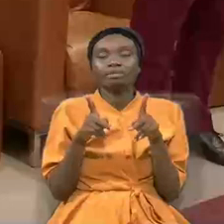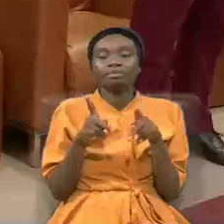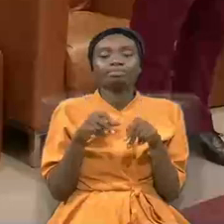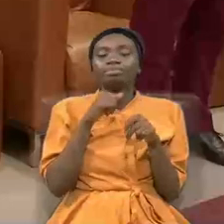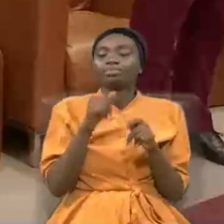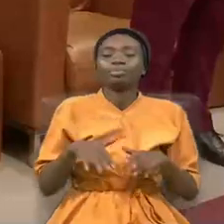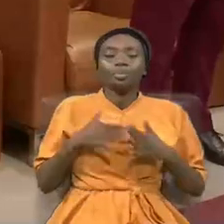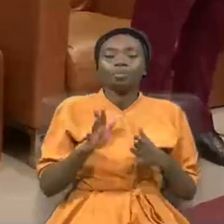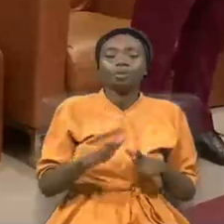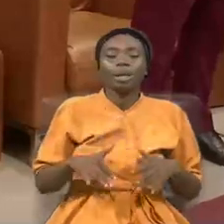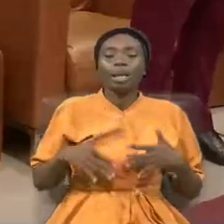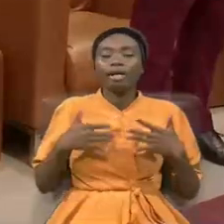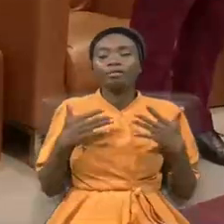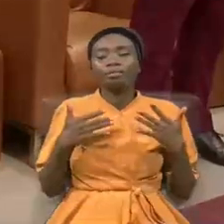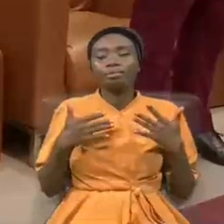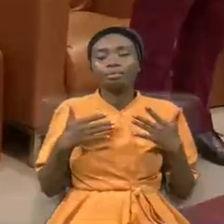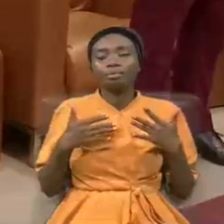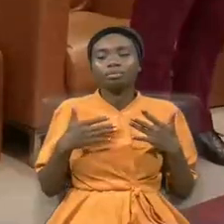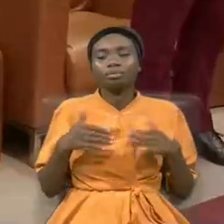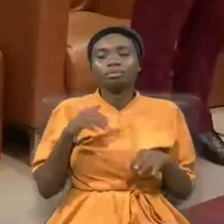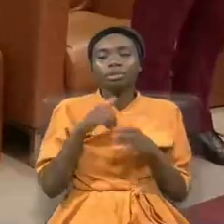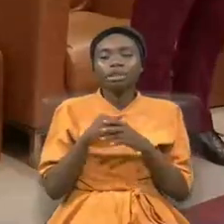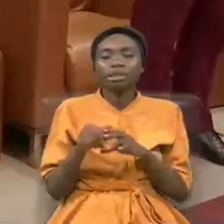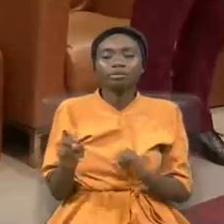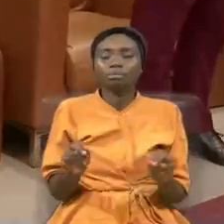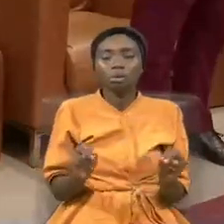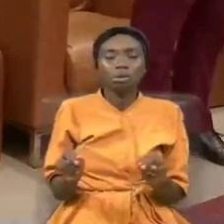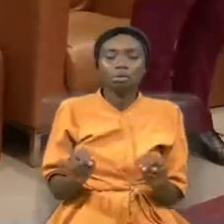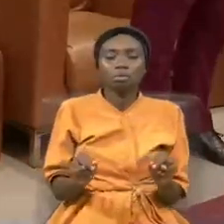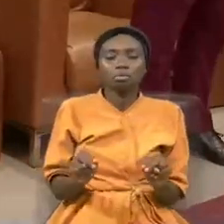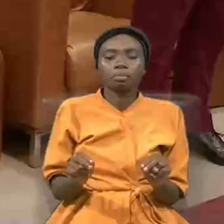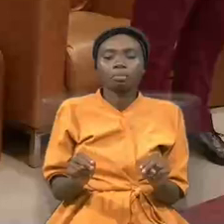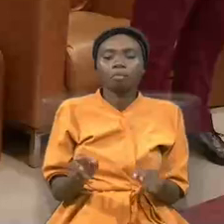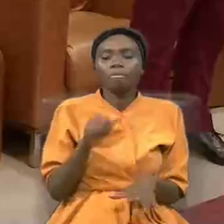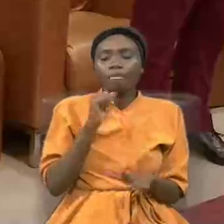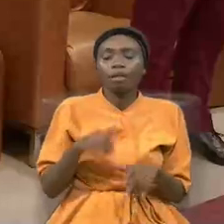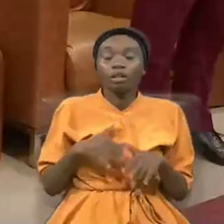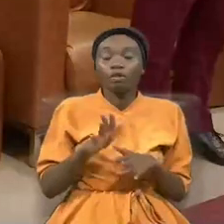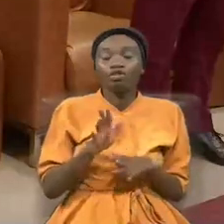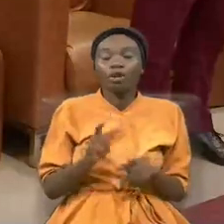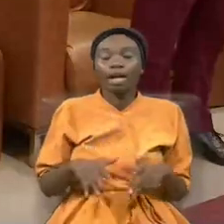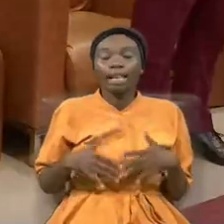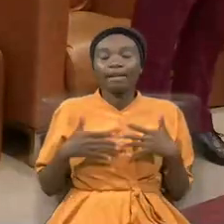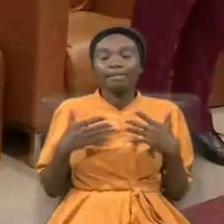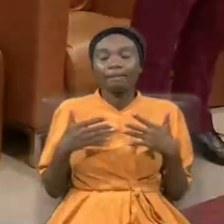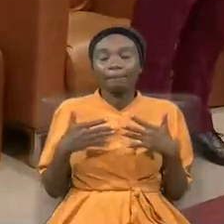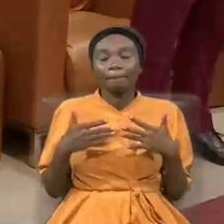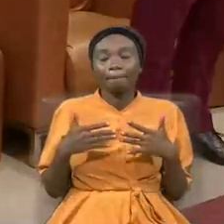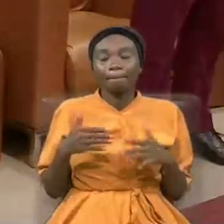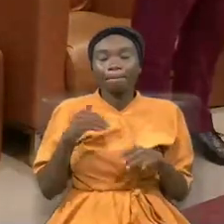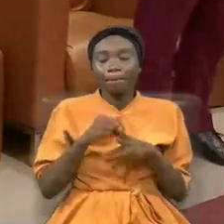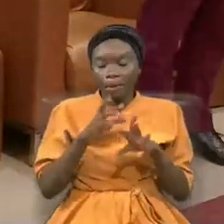personne, sans mener votre vie dans la partialité, sans mener votre vie